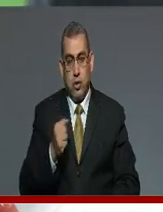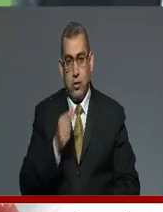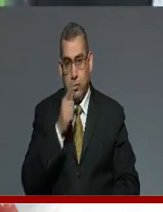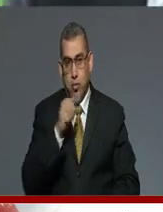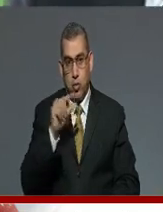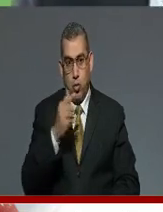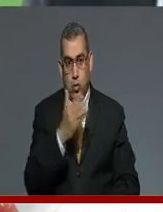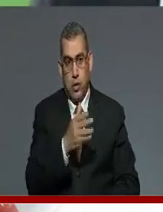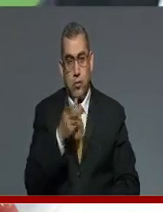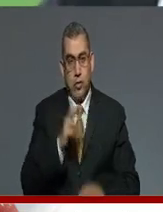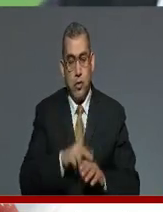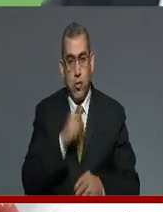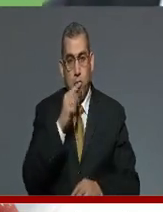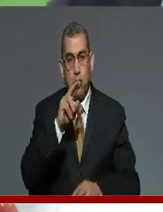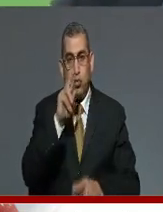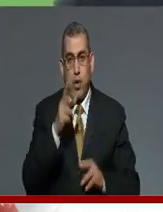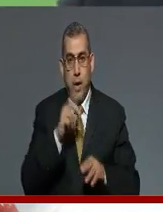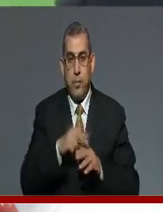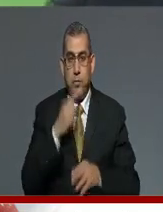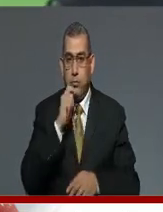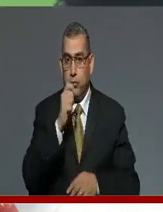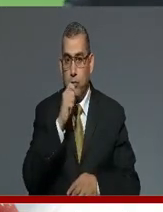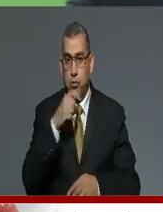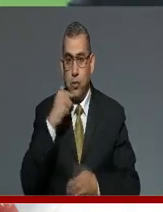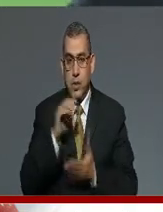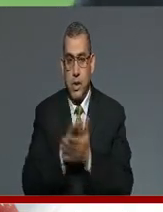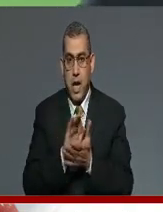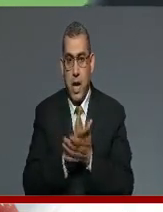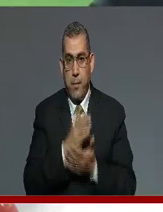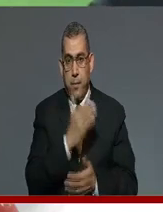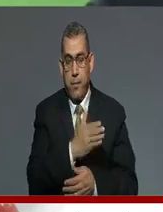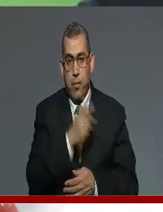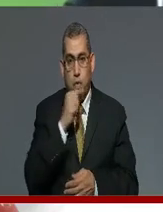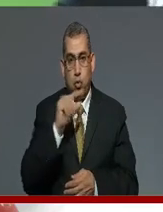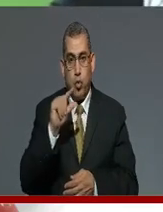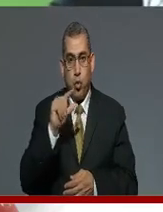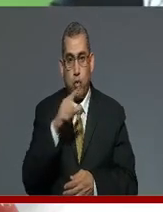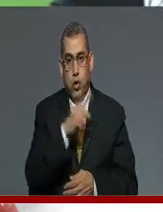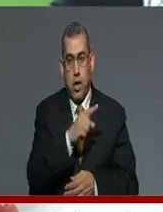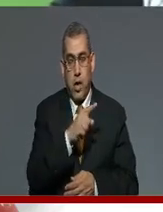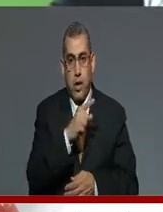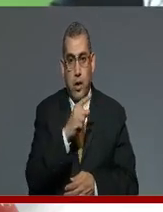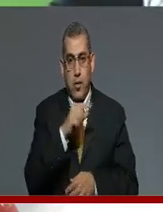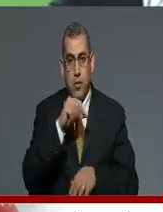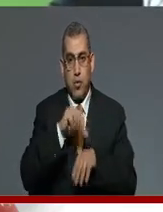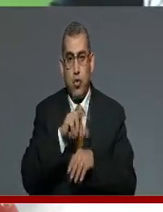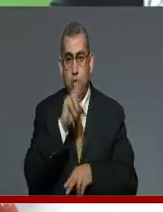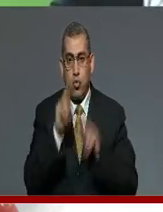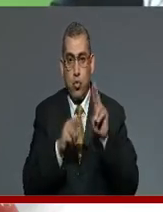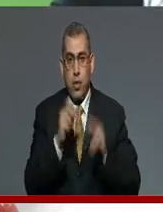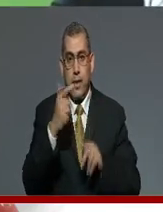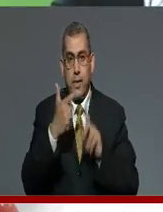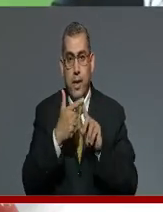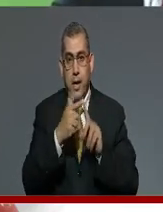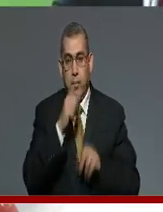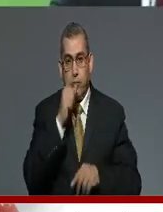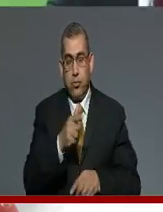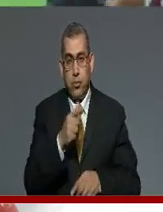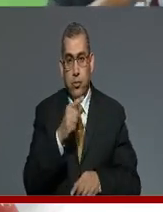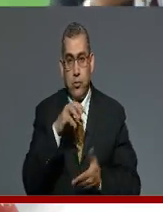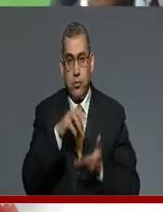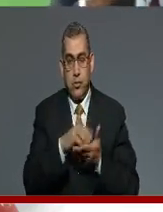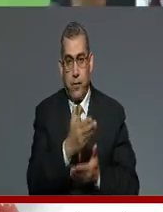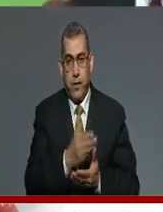والان سوف اعطي الكلمه للزميل دكتور بنج من لطرح السؤال التالي من